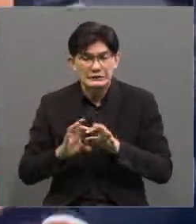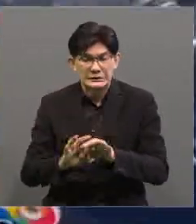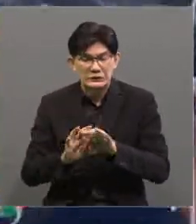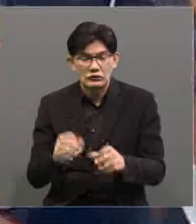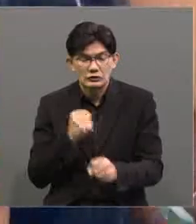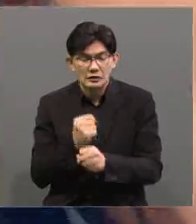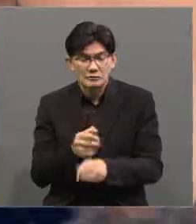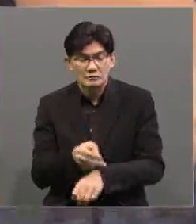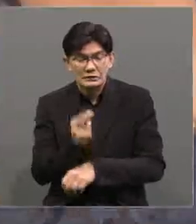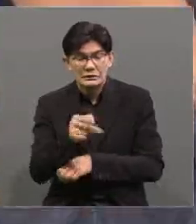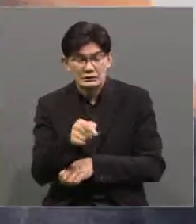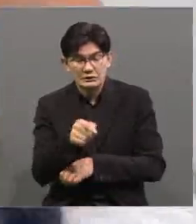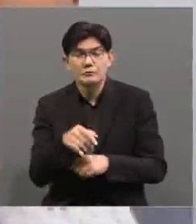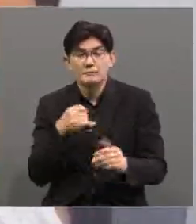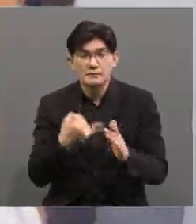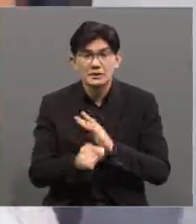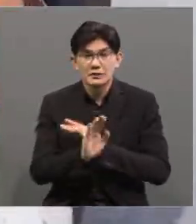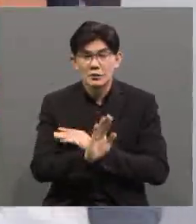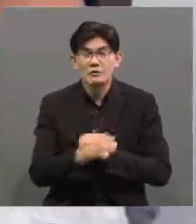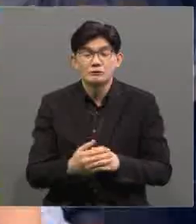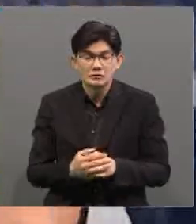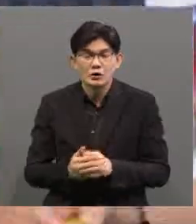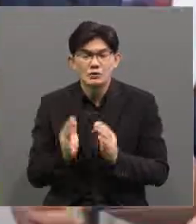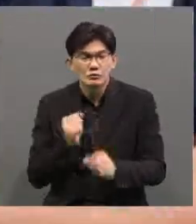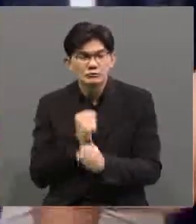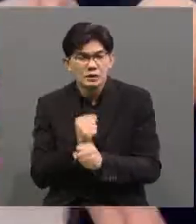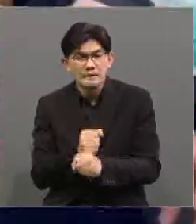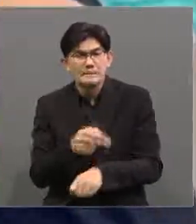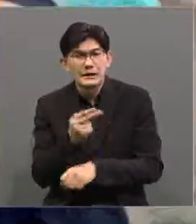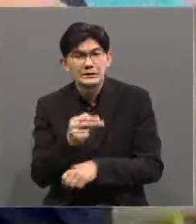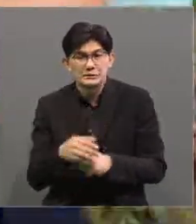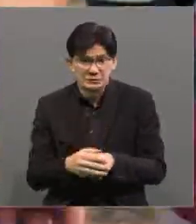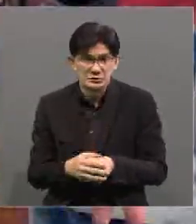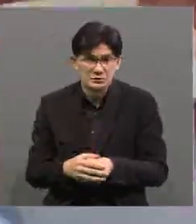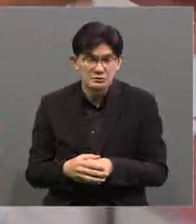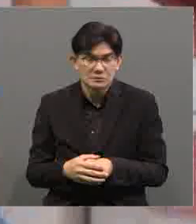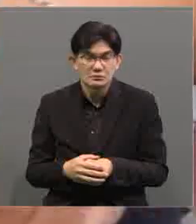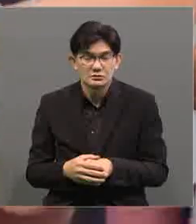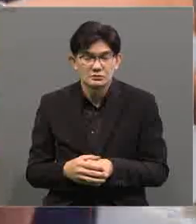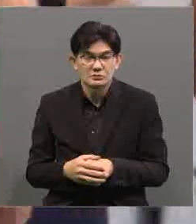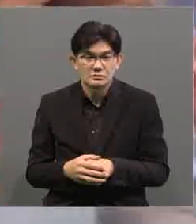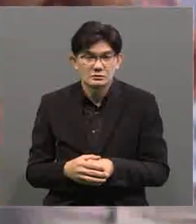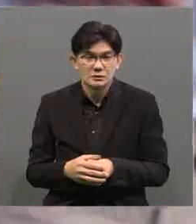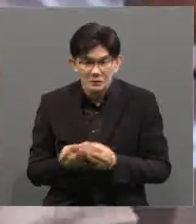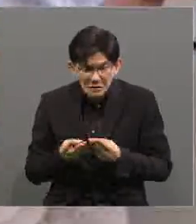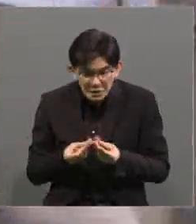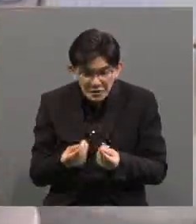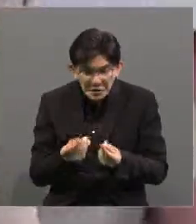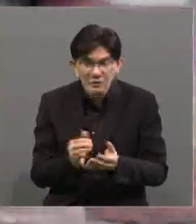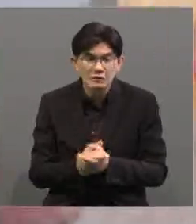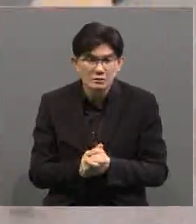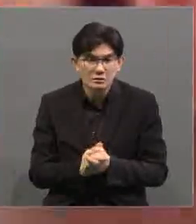กี่ยวข้องเชื่อมโยงกับการกระทำความผิดของนายหน่องหรือว่านายธนัญชัยซึ่งเป็นมือปืนเนี่ยนะคะรายละเอียด